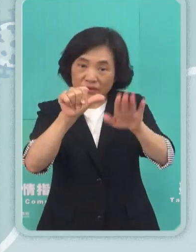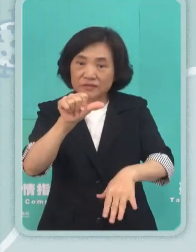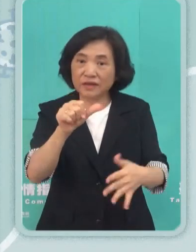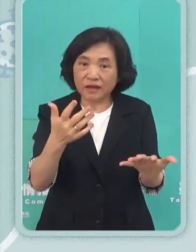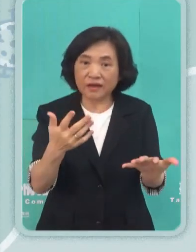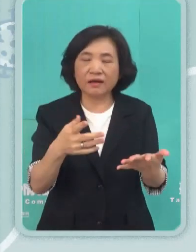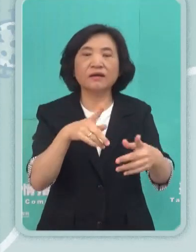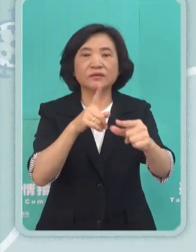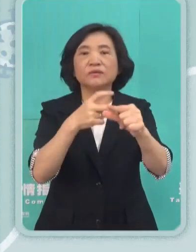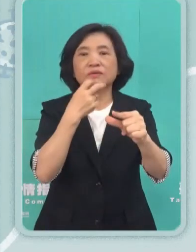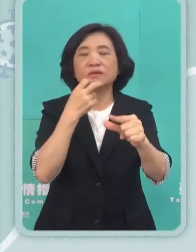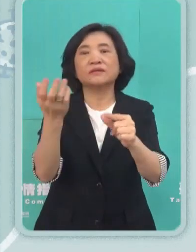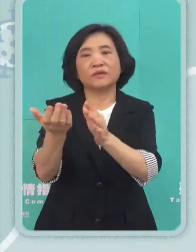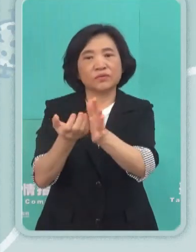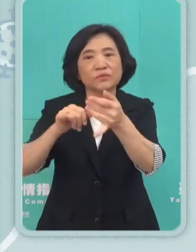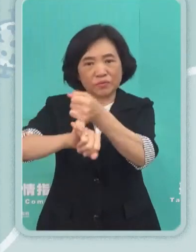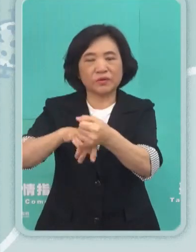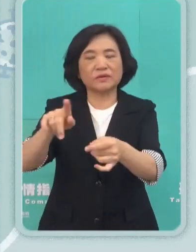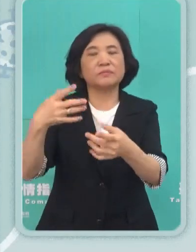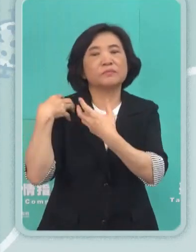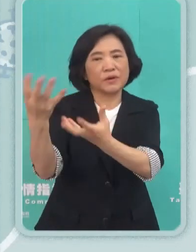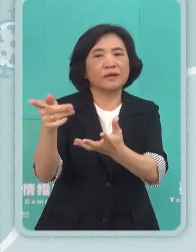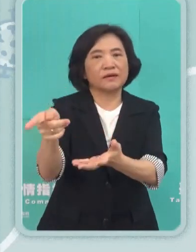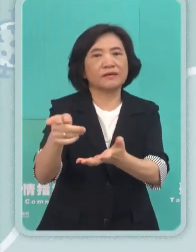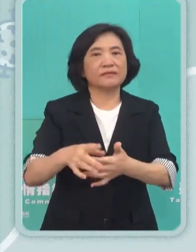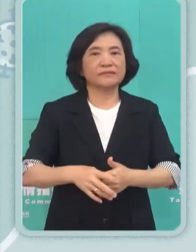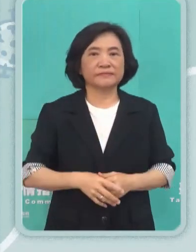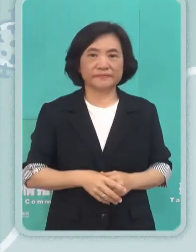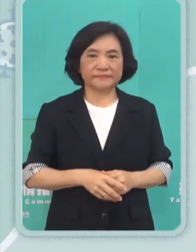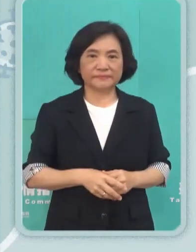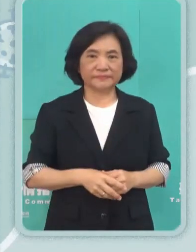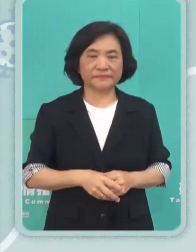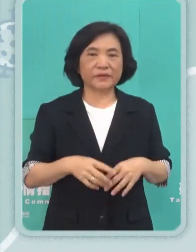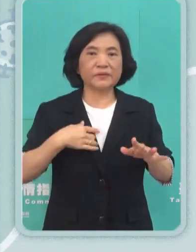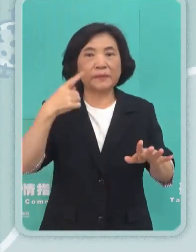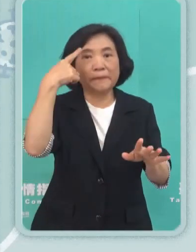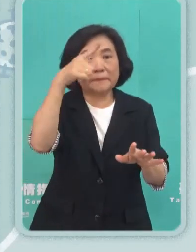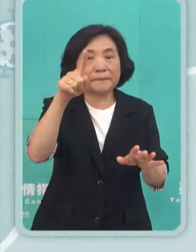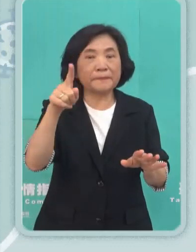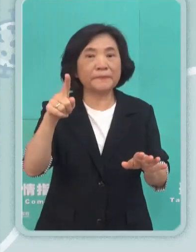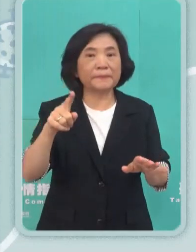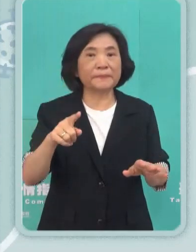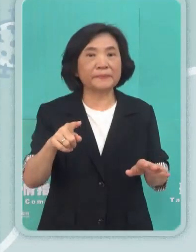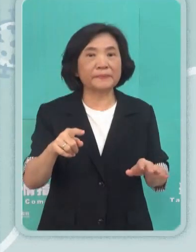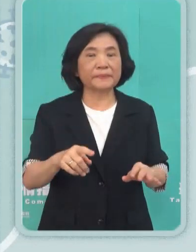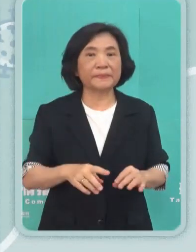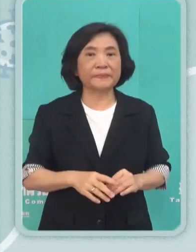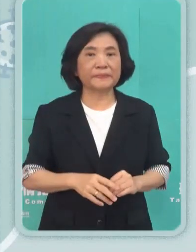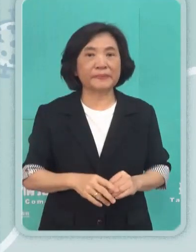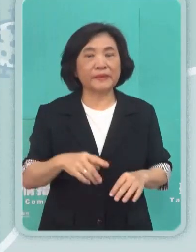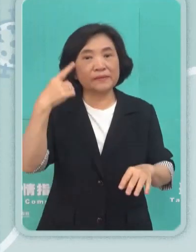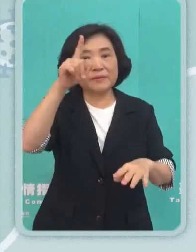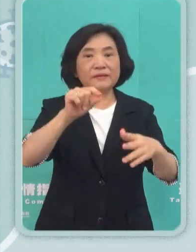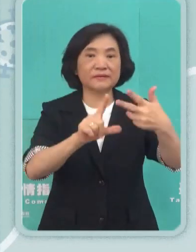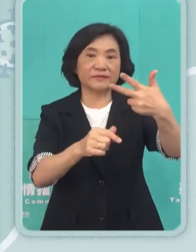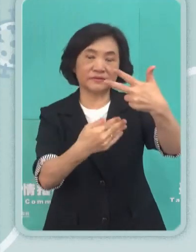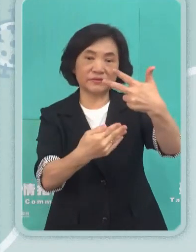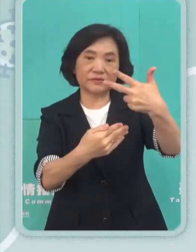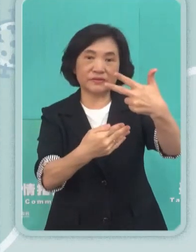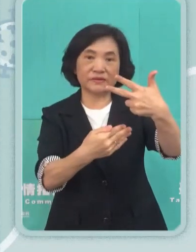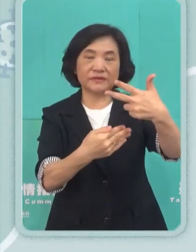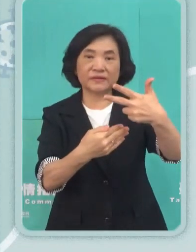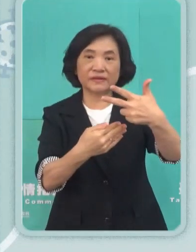由中央的预约系统去接管。所以明天你知道，这个7月9号哈，